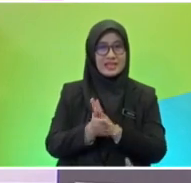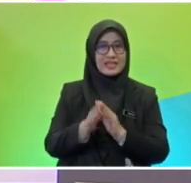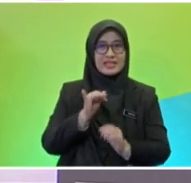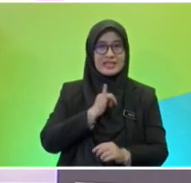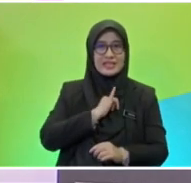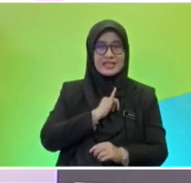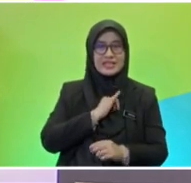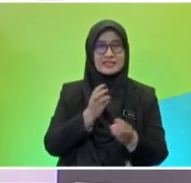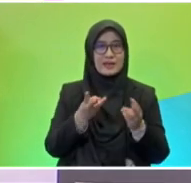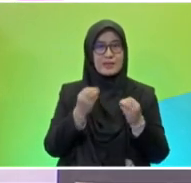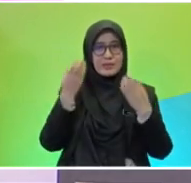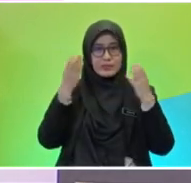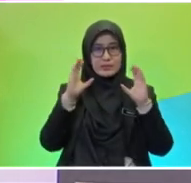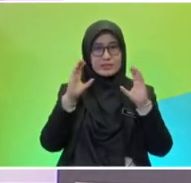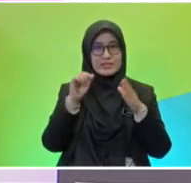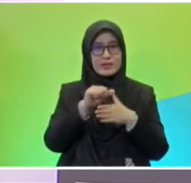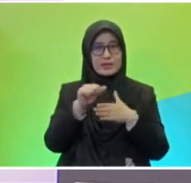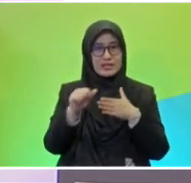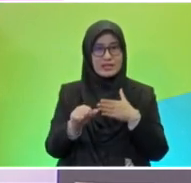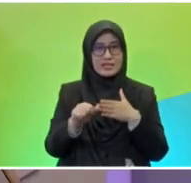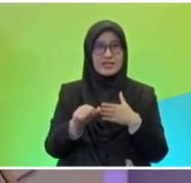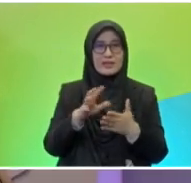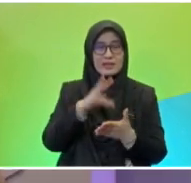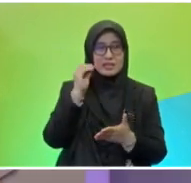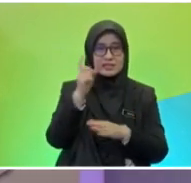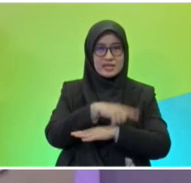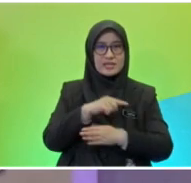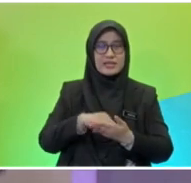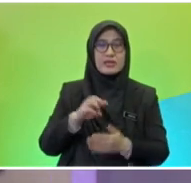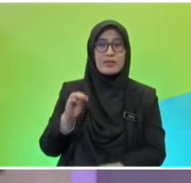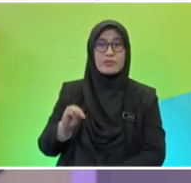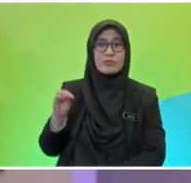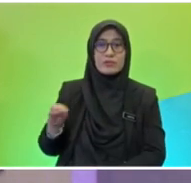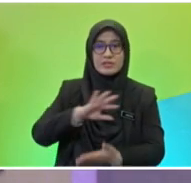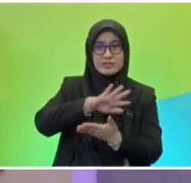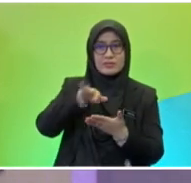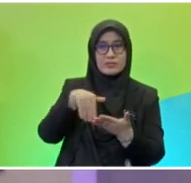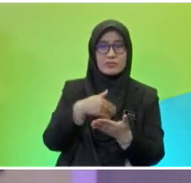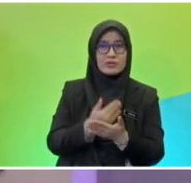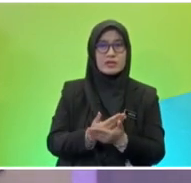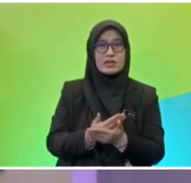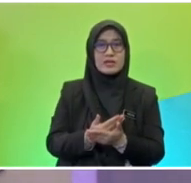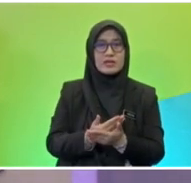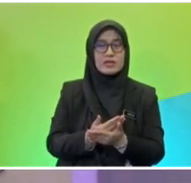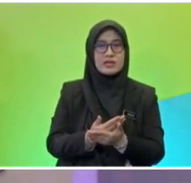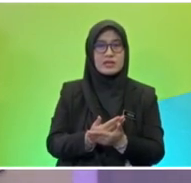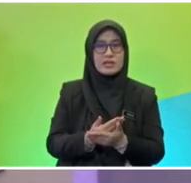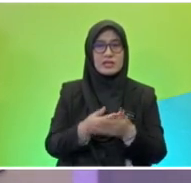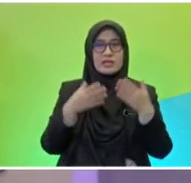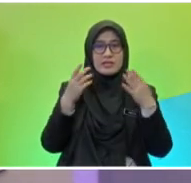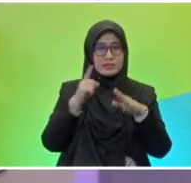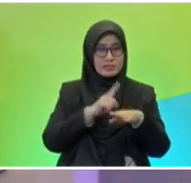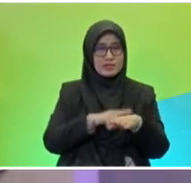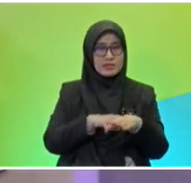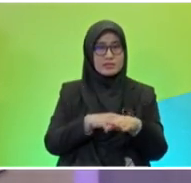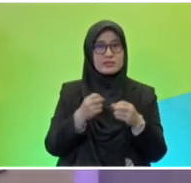rumusan kepada murid-murid semua. Silakan, cikgu. Okey, murid semua. Okey, cikgu rasa hari ini macam masa mencuburi kita lah.